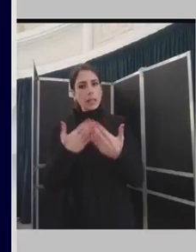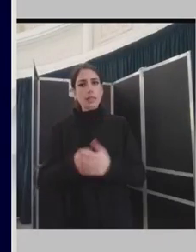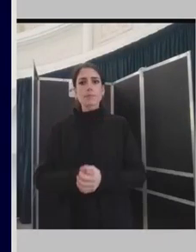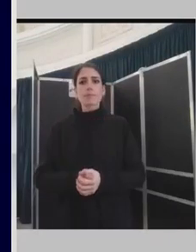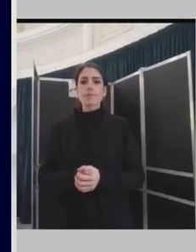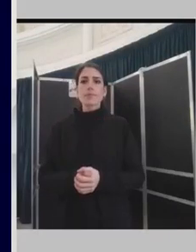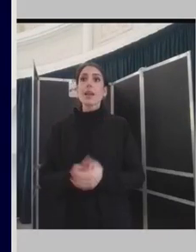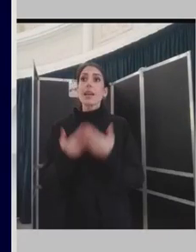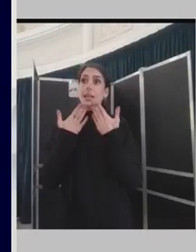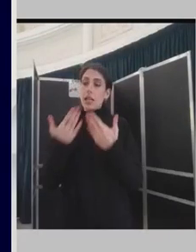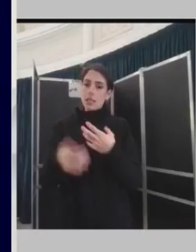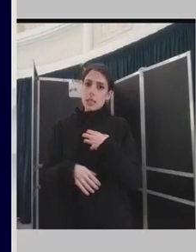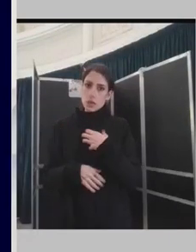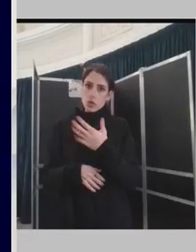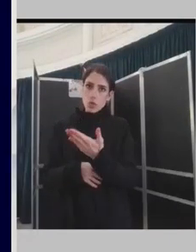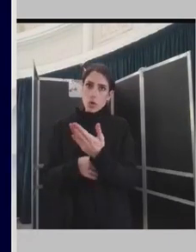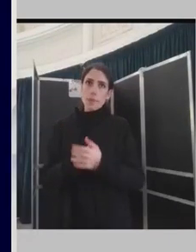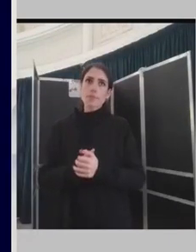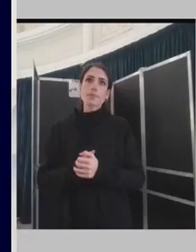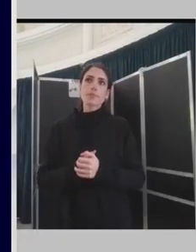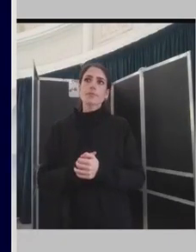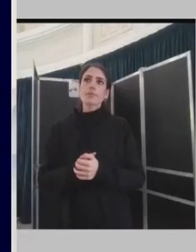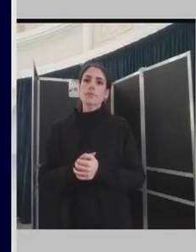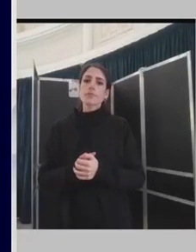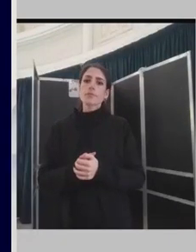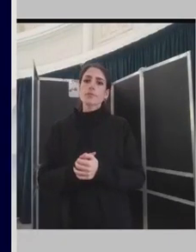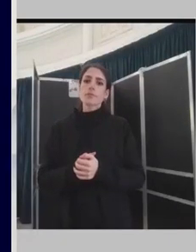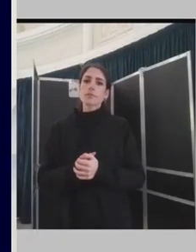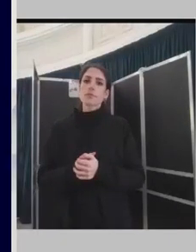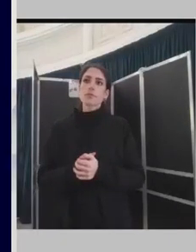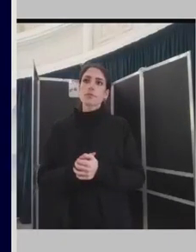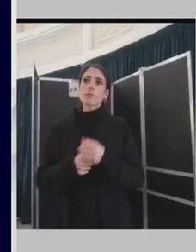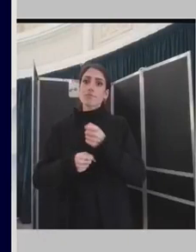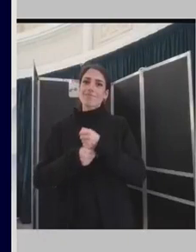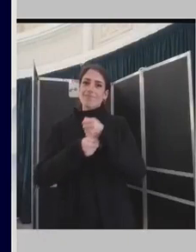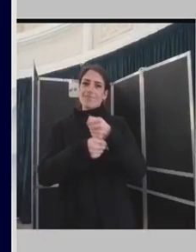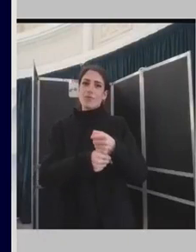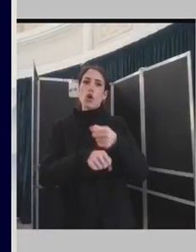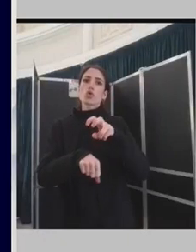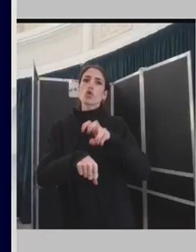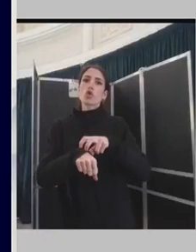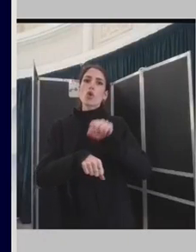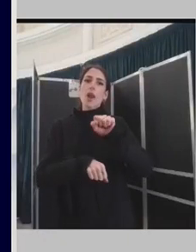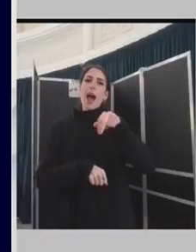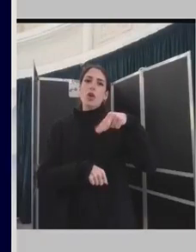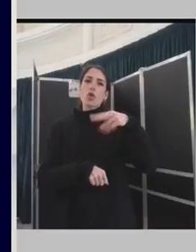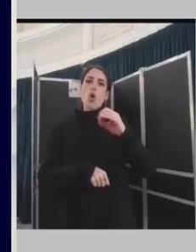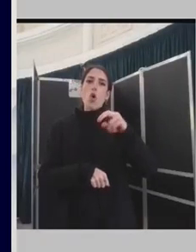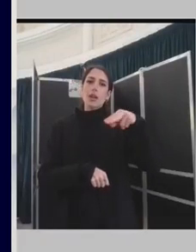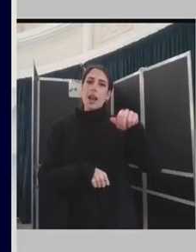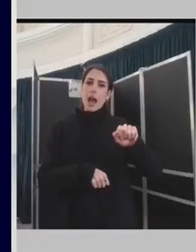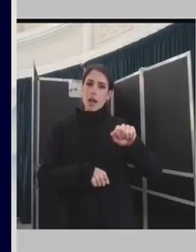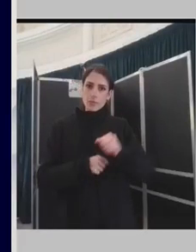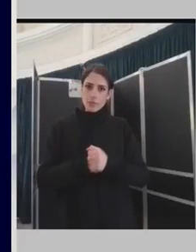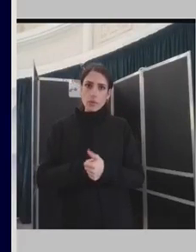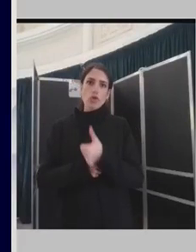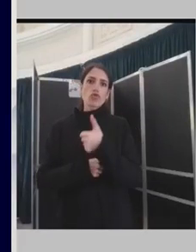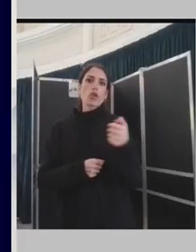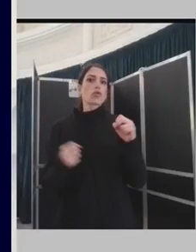Destra. Quello sotto. Io darei la parola al dottor Carlo Ancona di Ares 118.